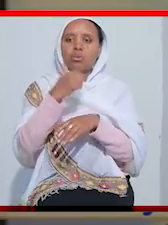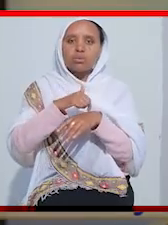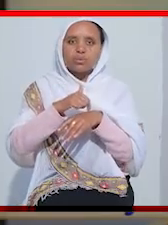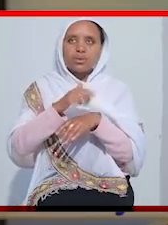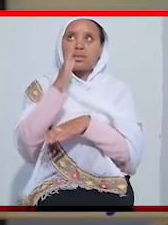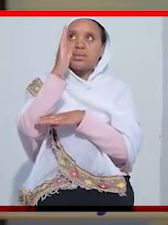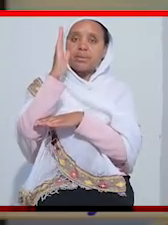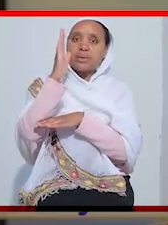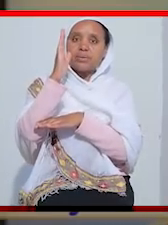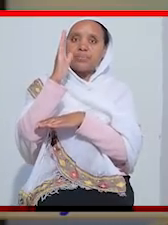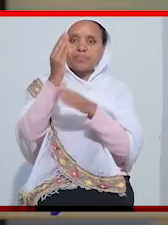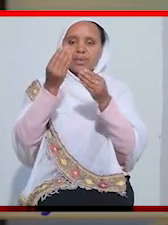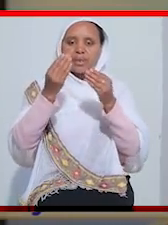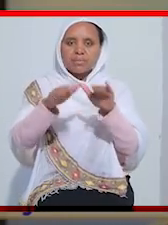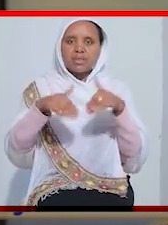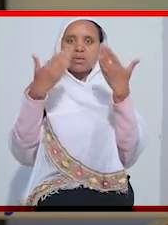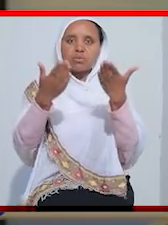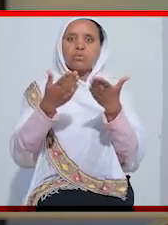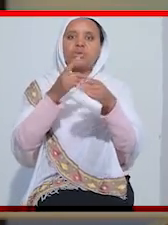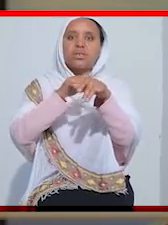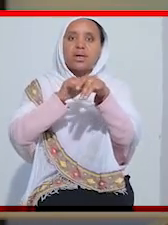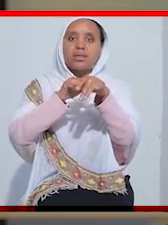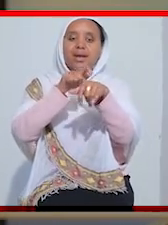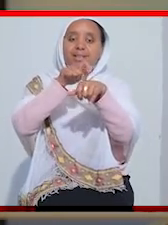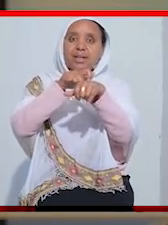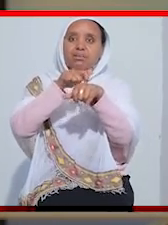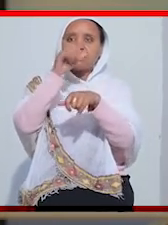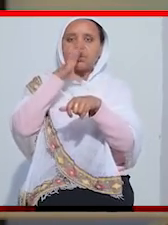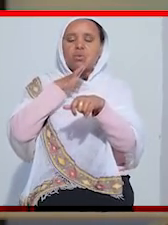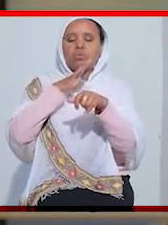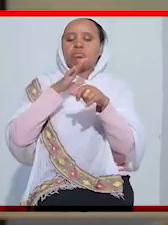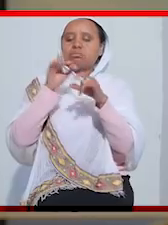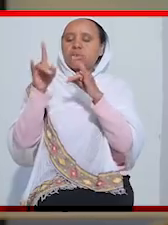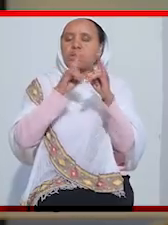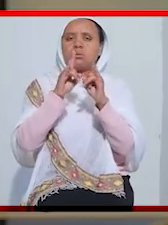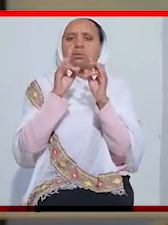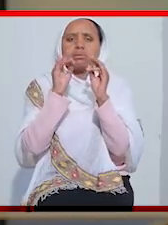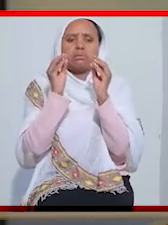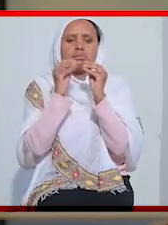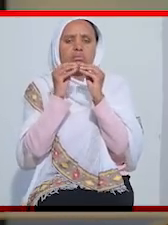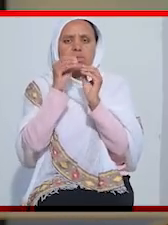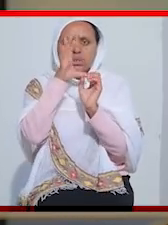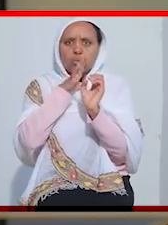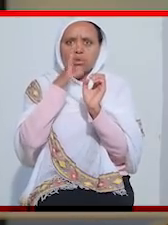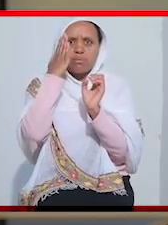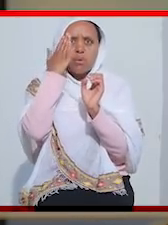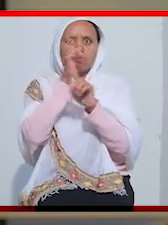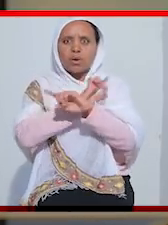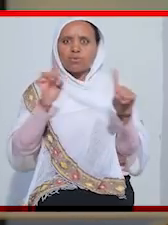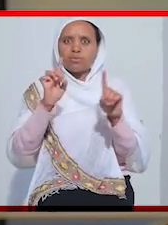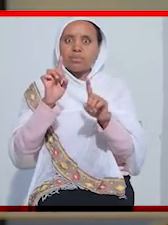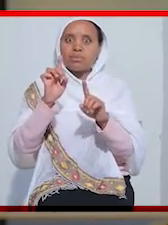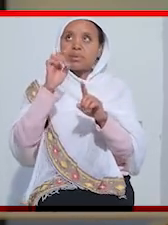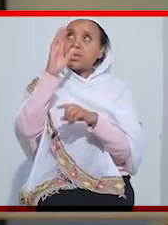ጊዜ ከእግዚአብሔር የሚሰጡ ሰዓታትና ጊዜያቶች በሰው ዘንድ የተቀመሩ የተሰፈሩ ሰዎች